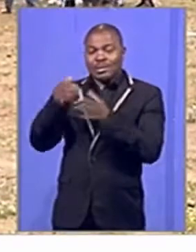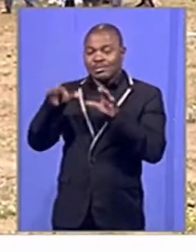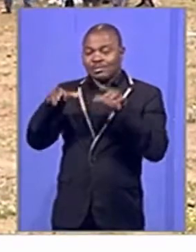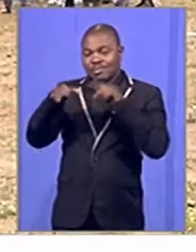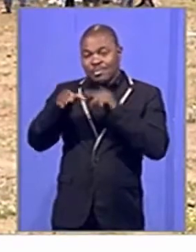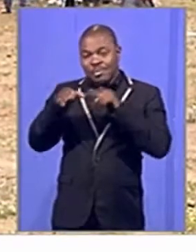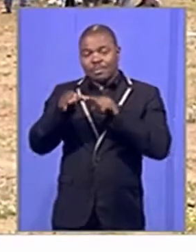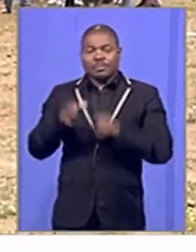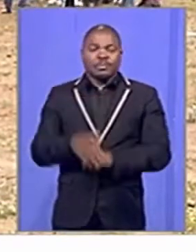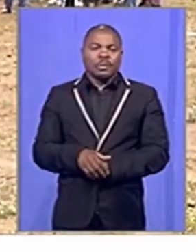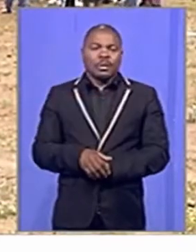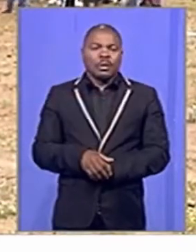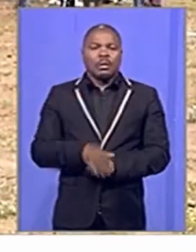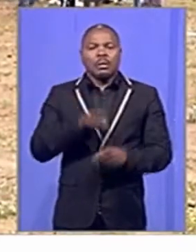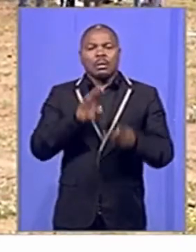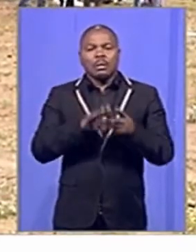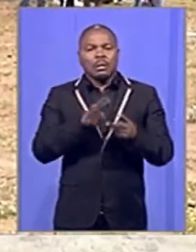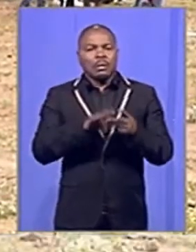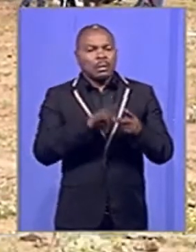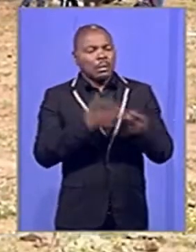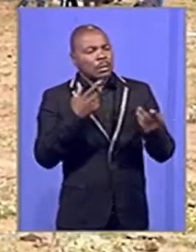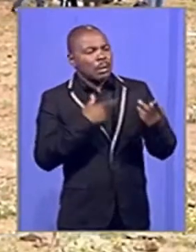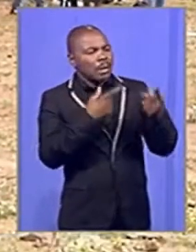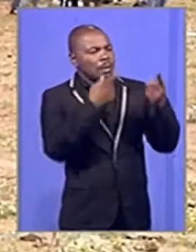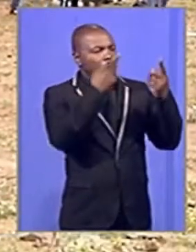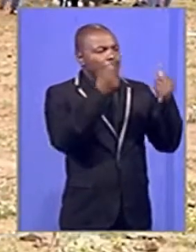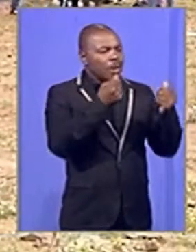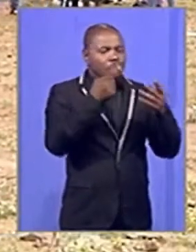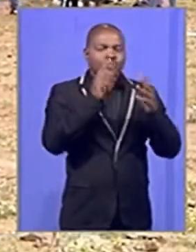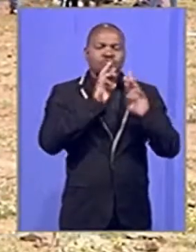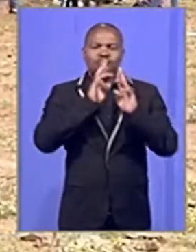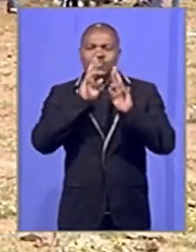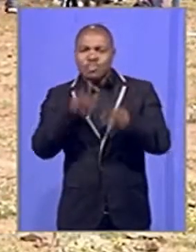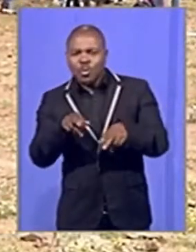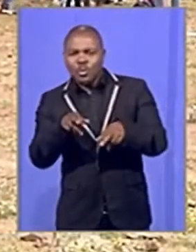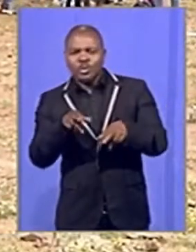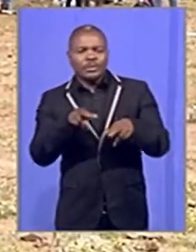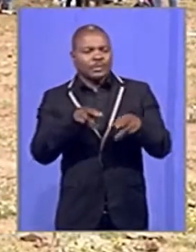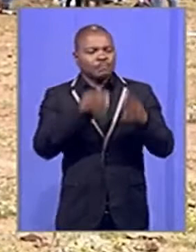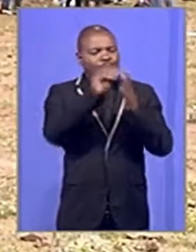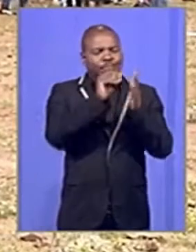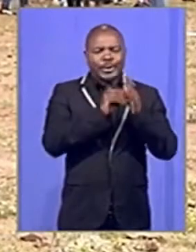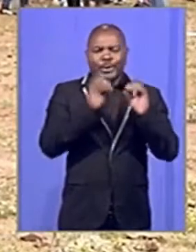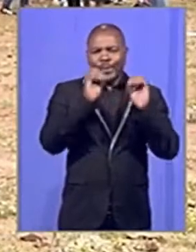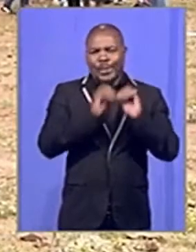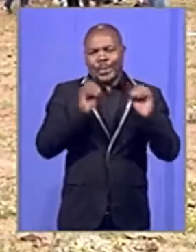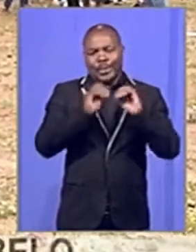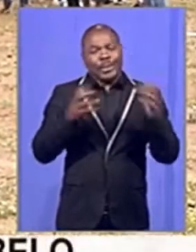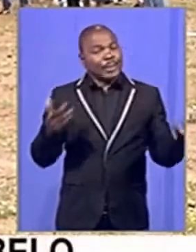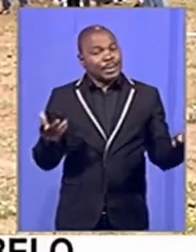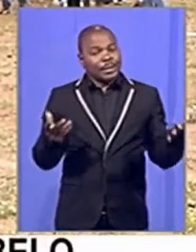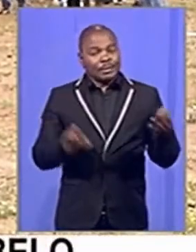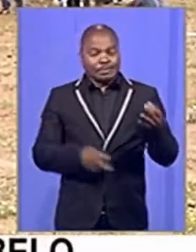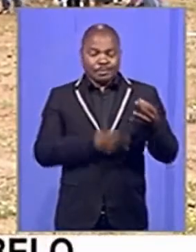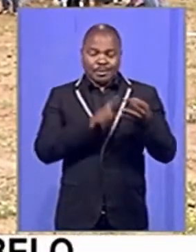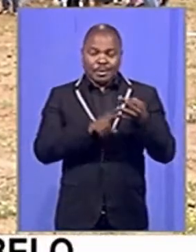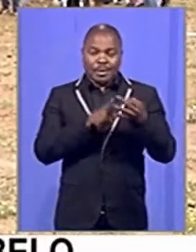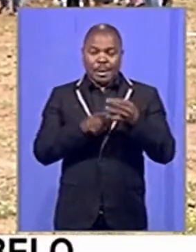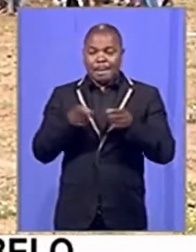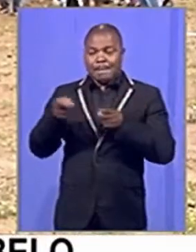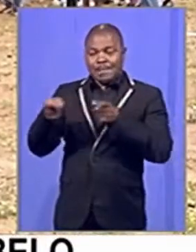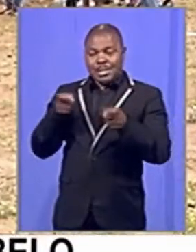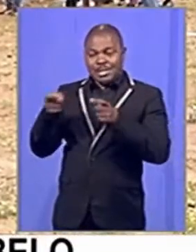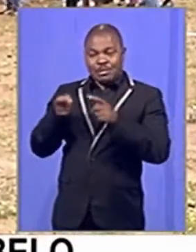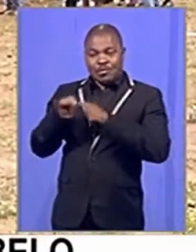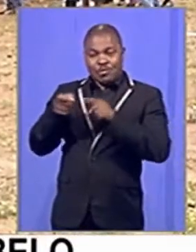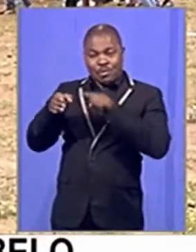ha iso ka ya etsa le body financial report jwalo ka ele trust ya Itumeleng. And hape management wa